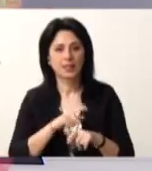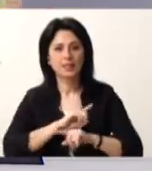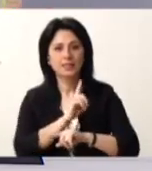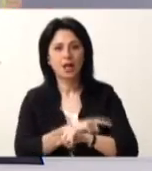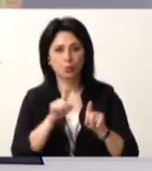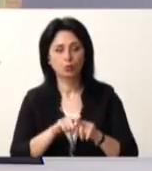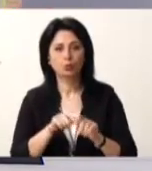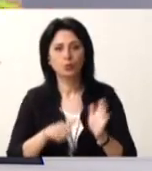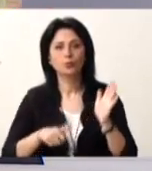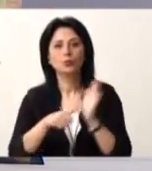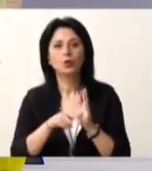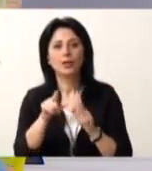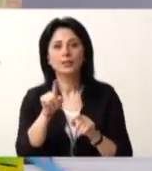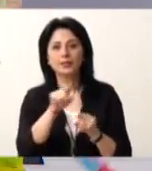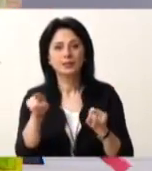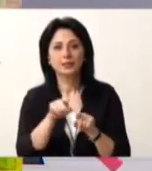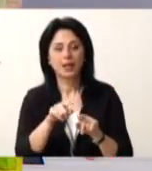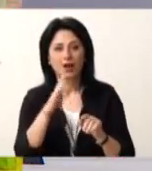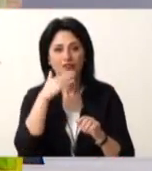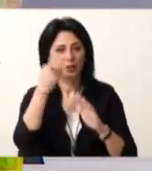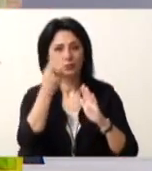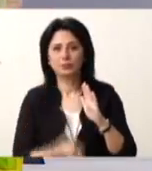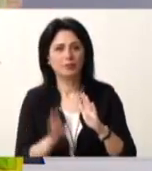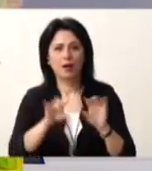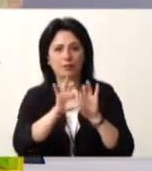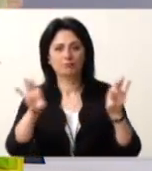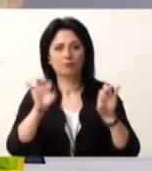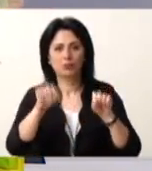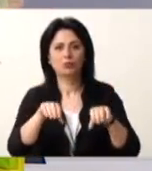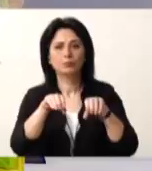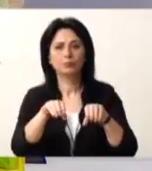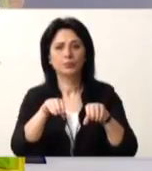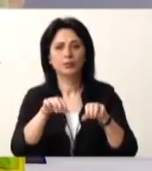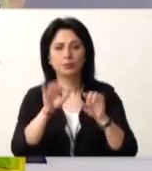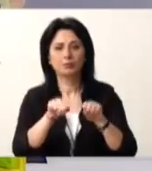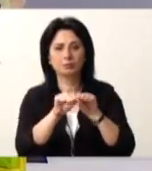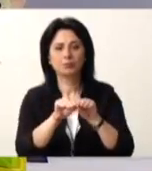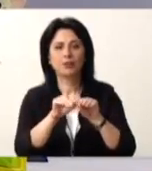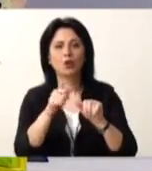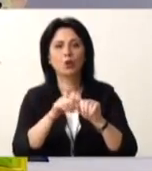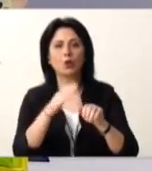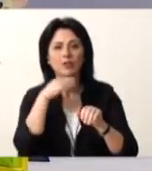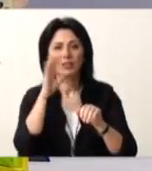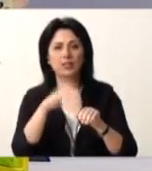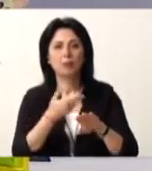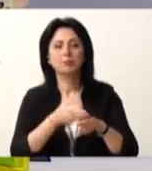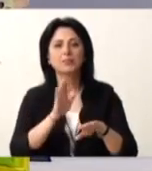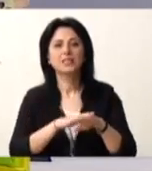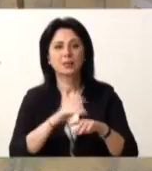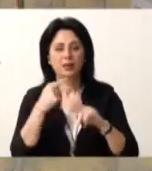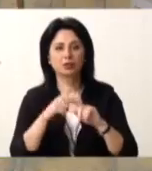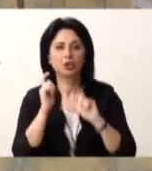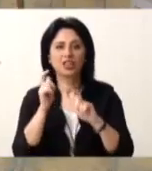ძალისმიერიც. ანუ ეს რაღაცები არ იძირება. შესაბამისად, თქვენ შეგიძლიათ გამოიყენოთ ისინი როგორც საკმაოდ მძიმე